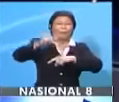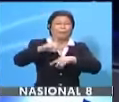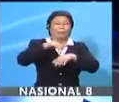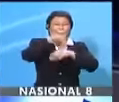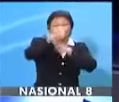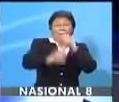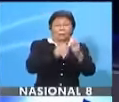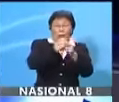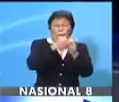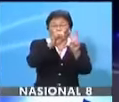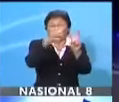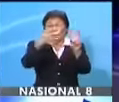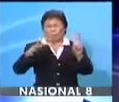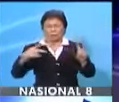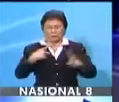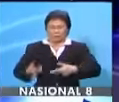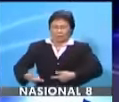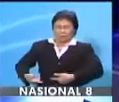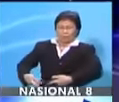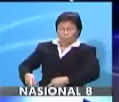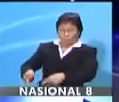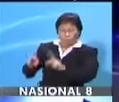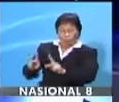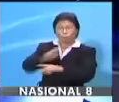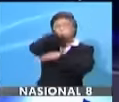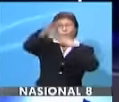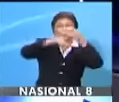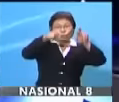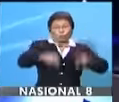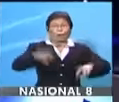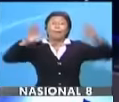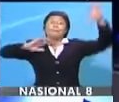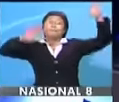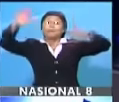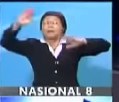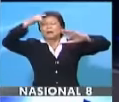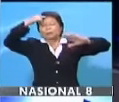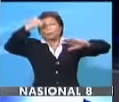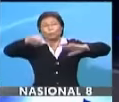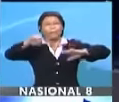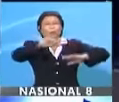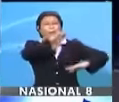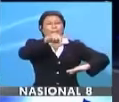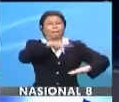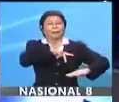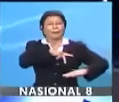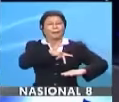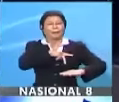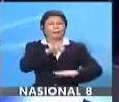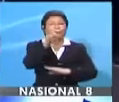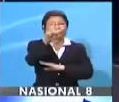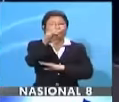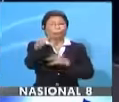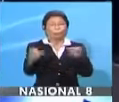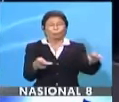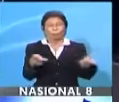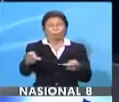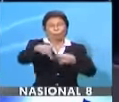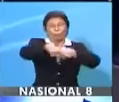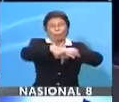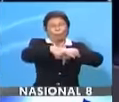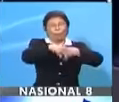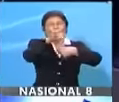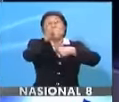tahun ini, kita memberi peluang kepada seluruh rakyat Malaysia untuk memiliki sebuah kereta